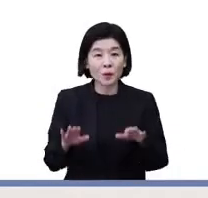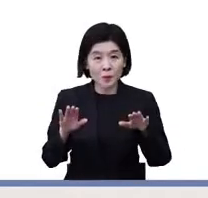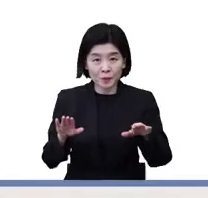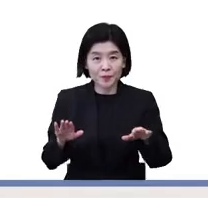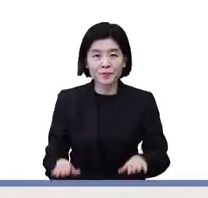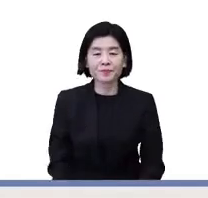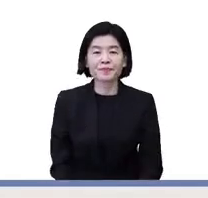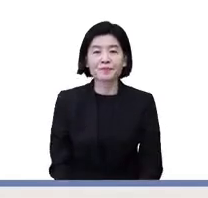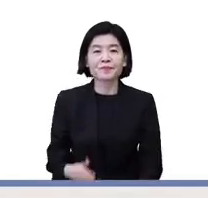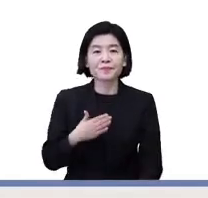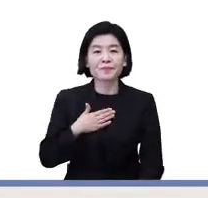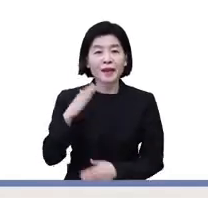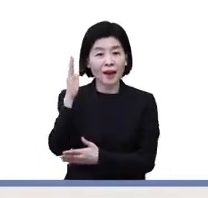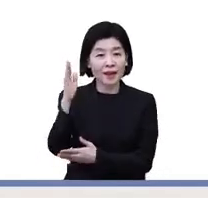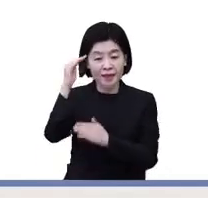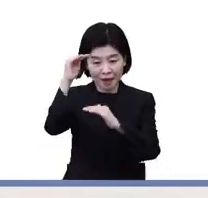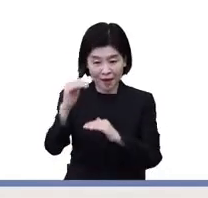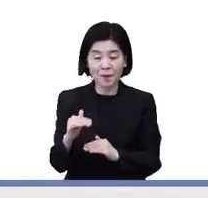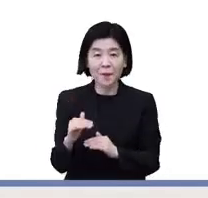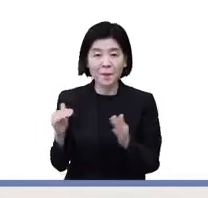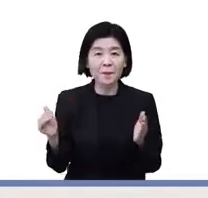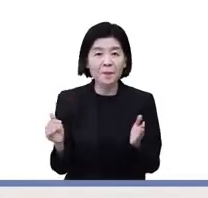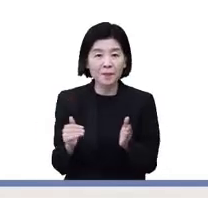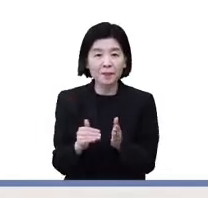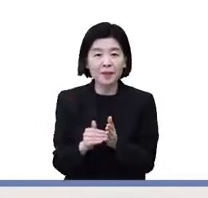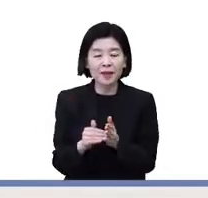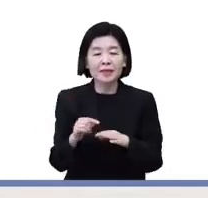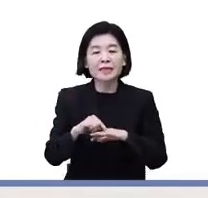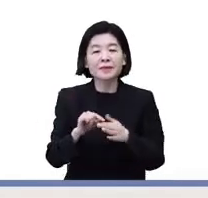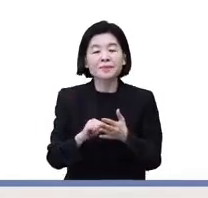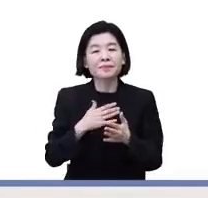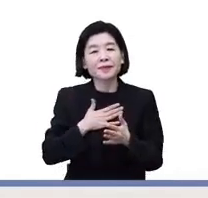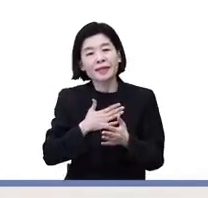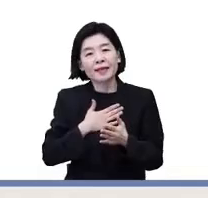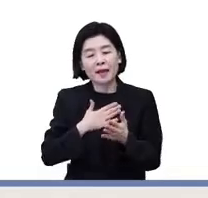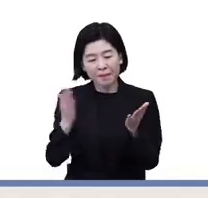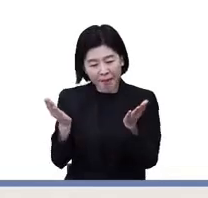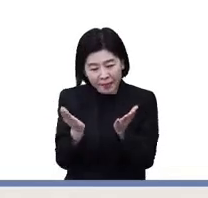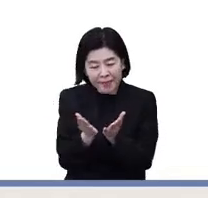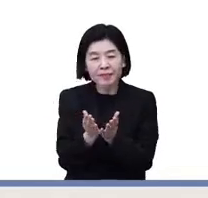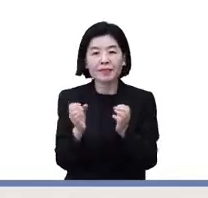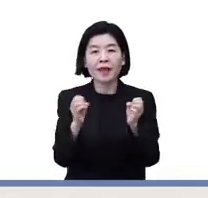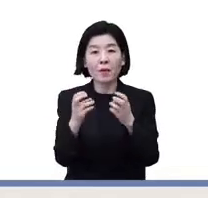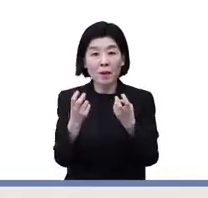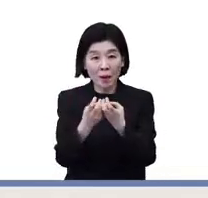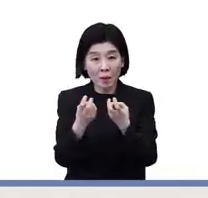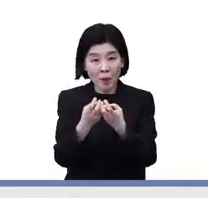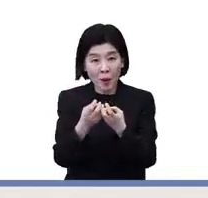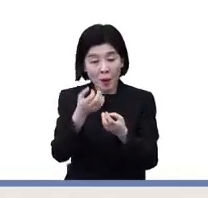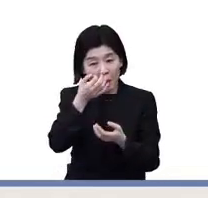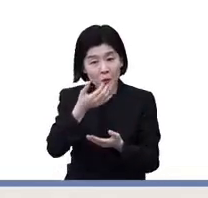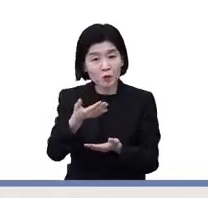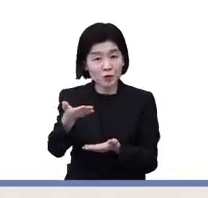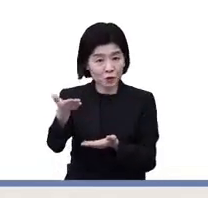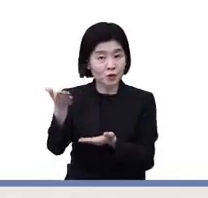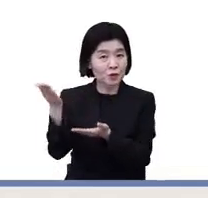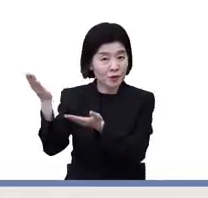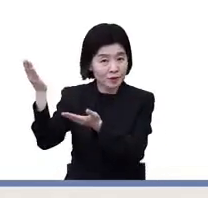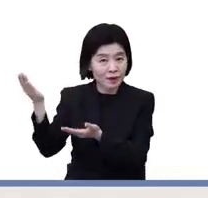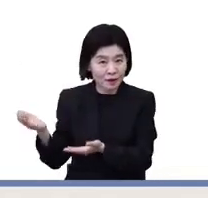제가 준비한 강의는 여기까지고요. 또 이런 심리적인 특성에 맞는 대화법은 따로 참고 자료로 제가 소개를